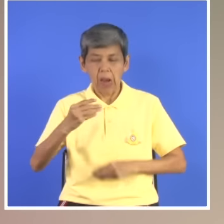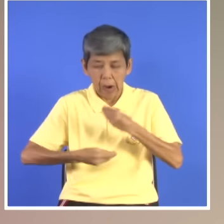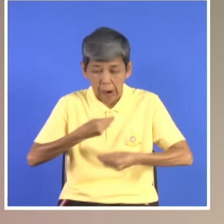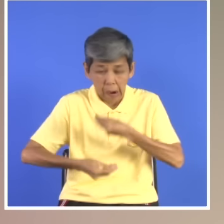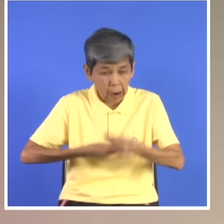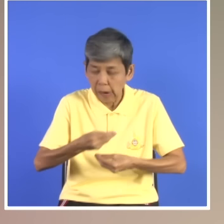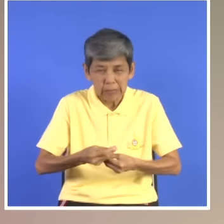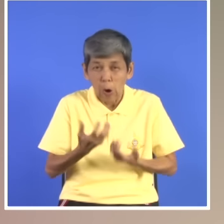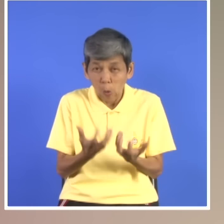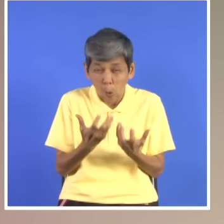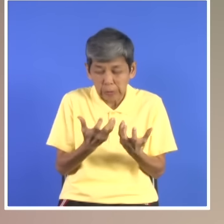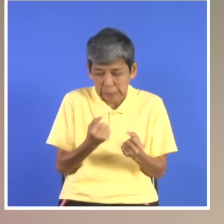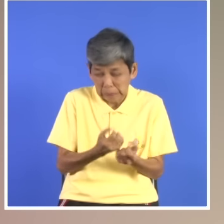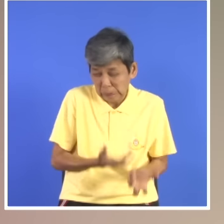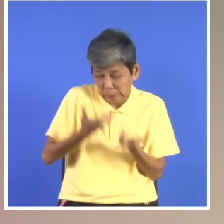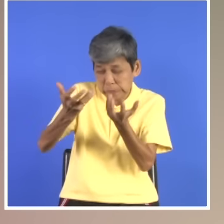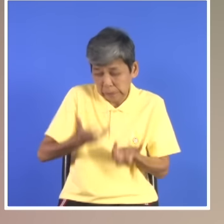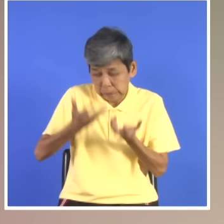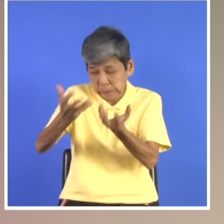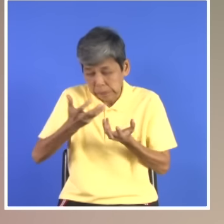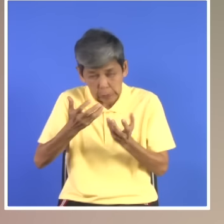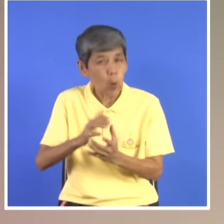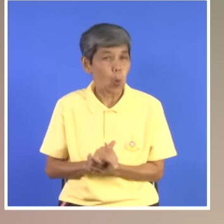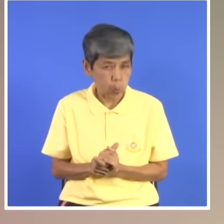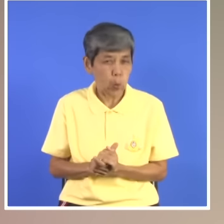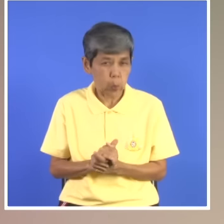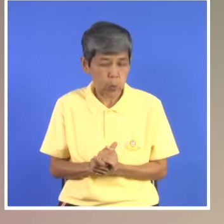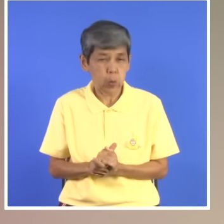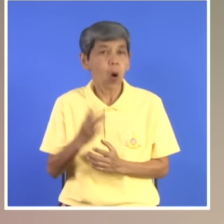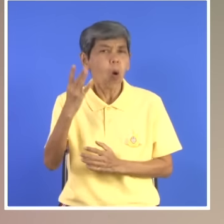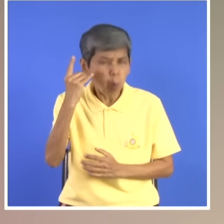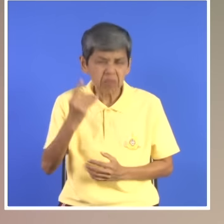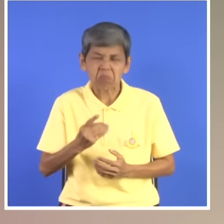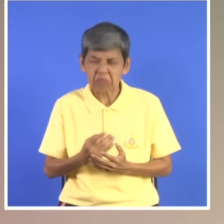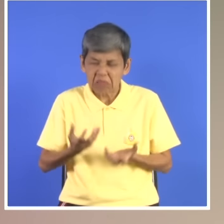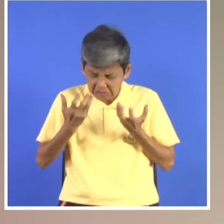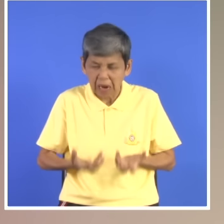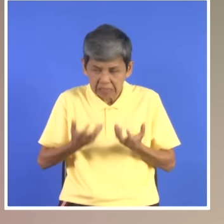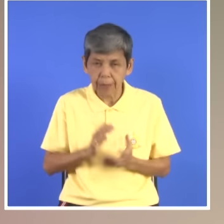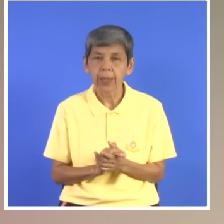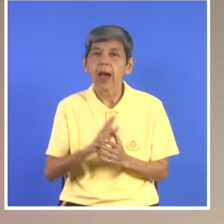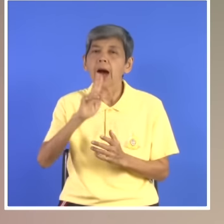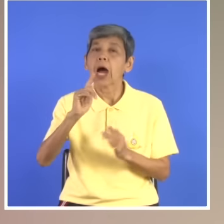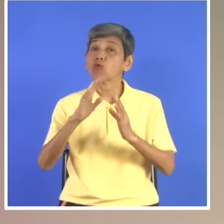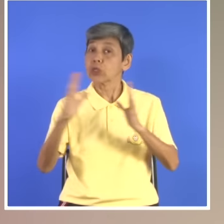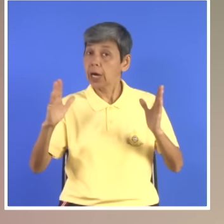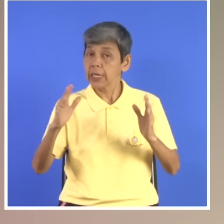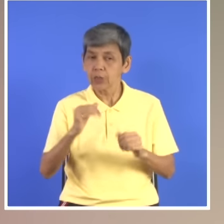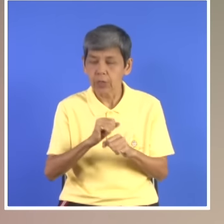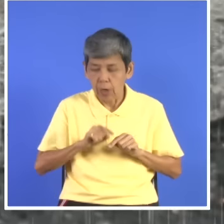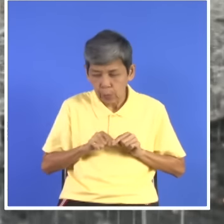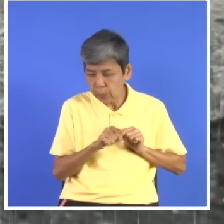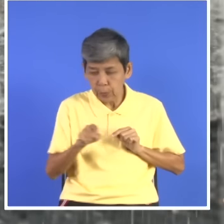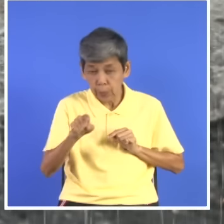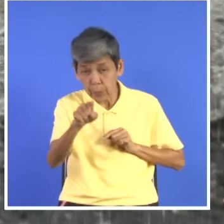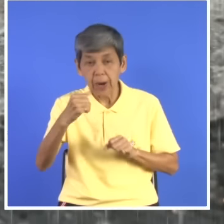ายก็อพยพคือเขาเรียกว่าขนของออกจากตลาดนี่โกลาหลเลยนะครับเมื่อวานนี้ยังหนักอยู่นะครับส่วนที่เขาใหญ่เมื่อวานนี้นะครับทางขึ้นเขาใหญ่เนี่ย